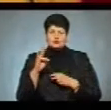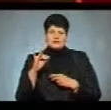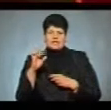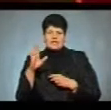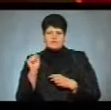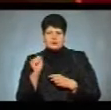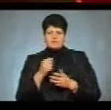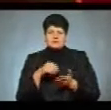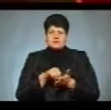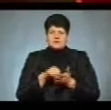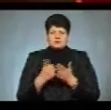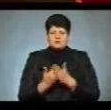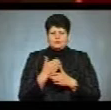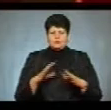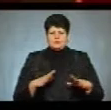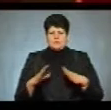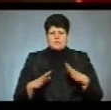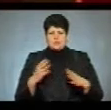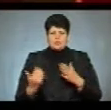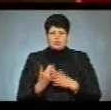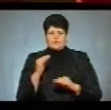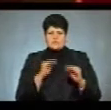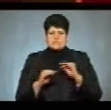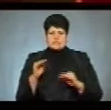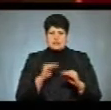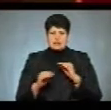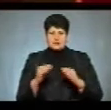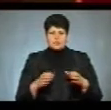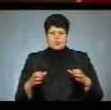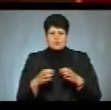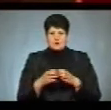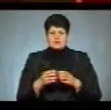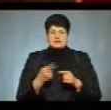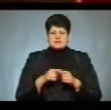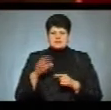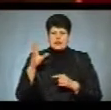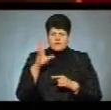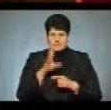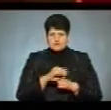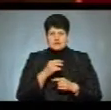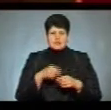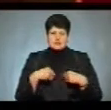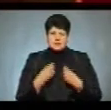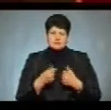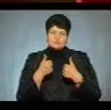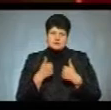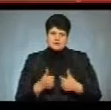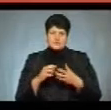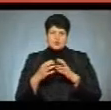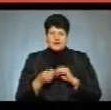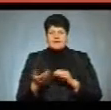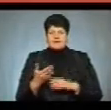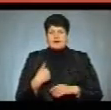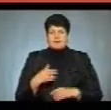команди. Кваліфіковані футболісти, кваліфікований тренерський штаб, і це в совокупності дасть позитивний результат, на який ми очікуємо.